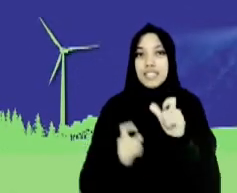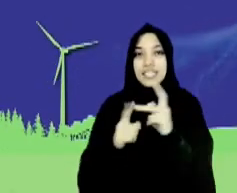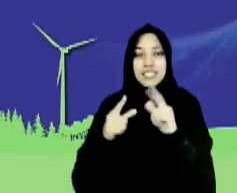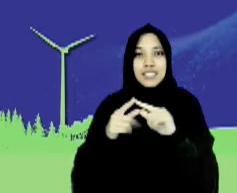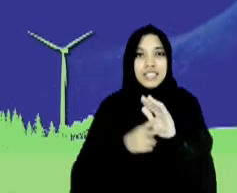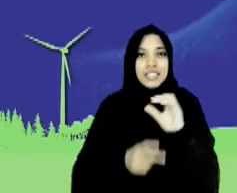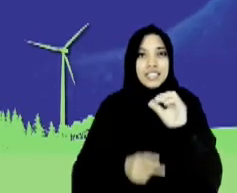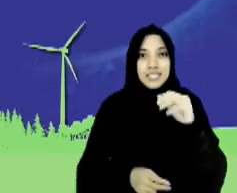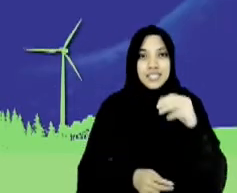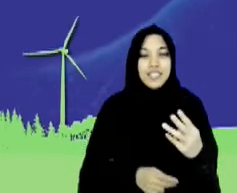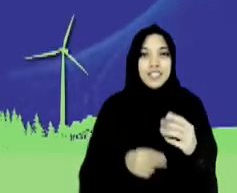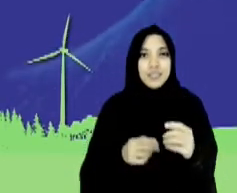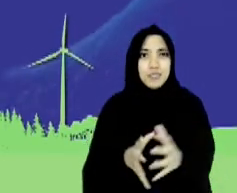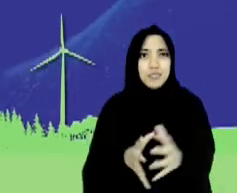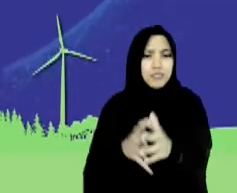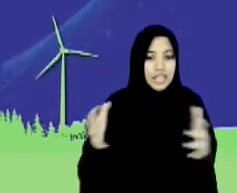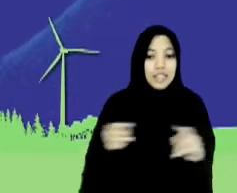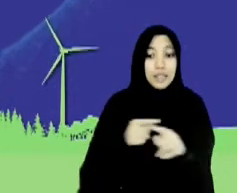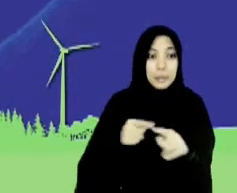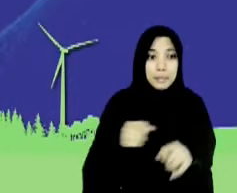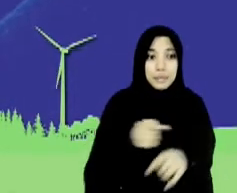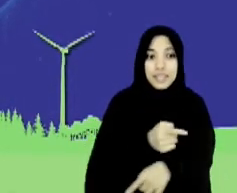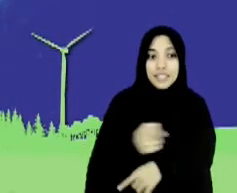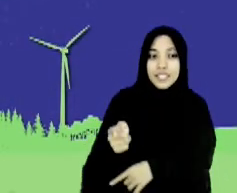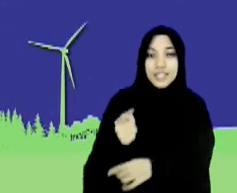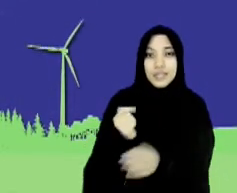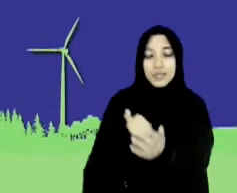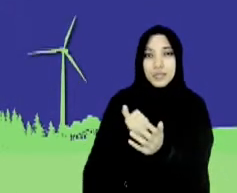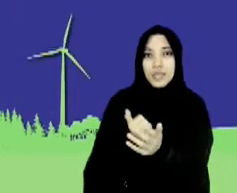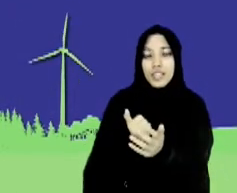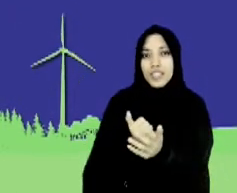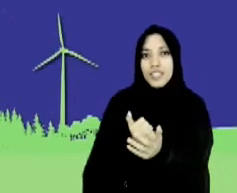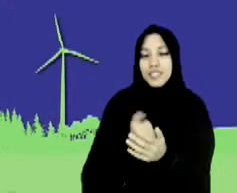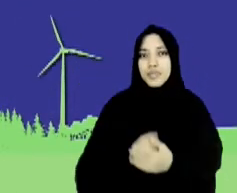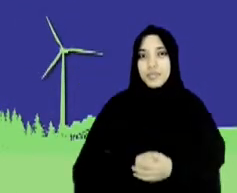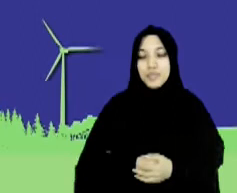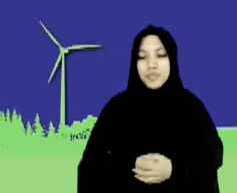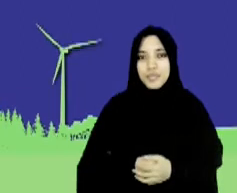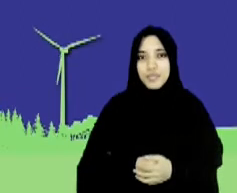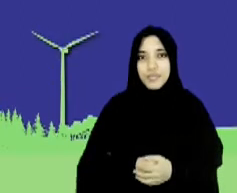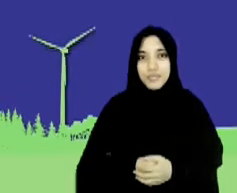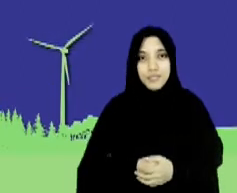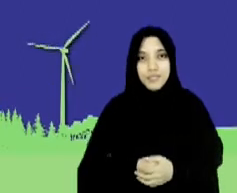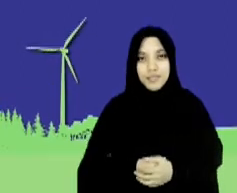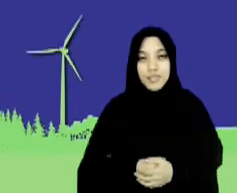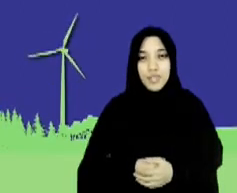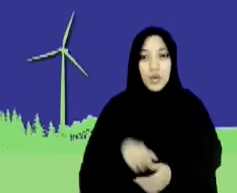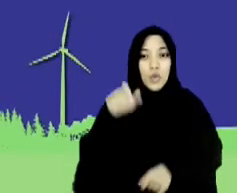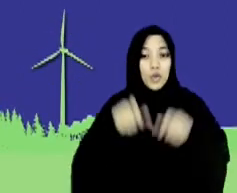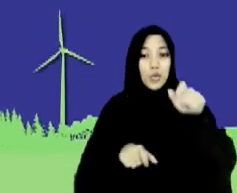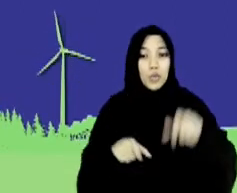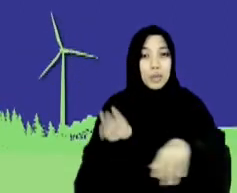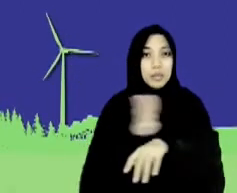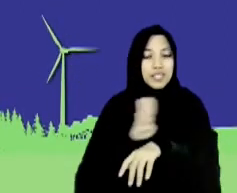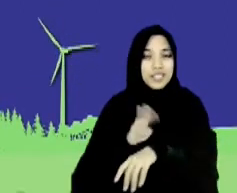ya akhirnya mereka sebenarnya adalah eh source of materials eh untuk eh para pelaku bisnis